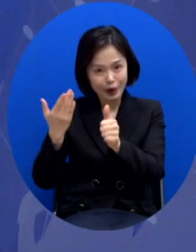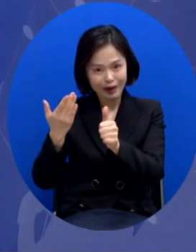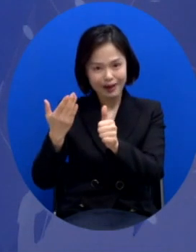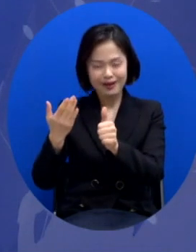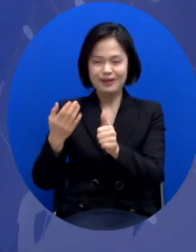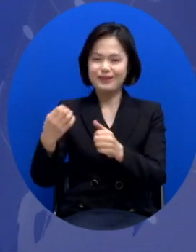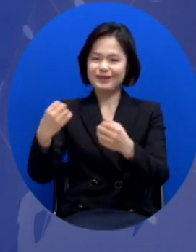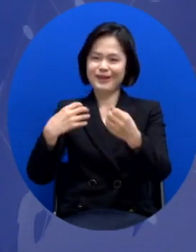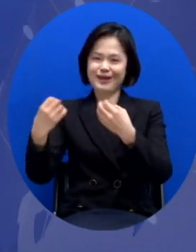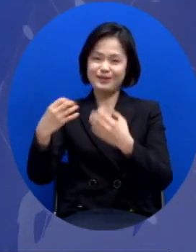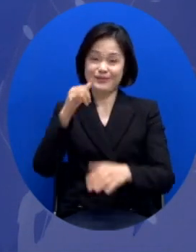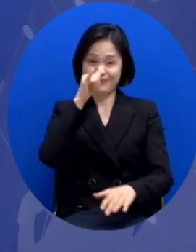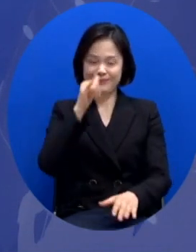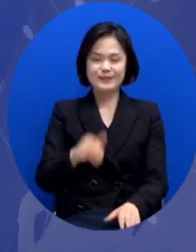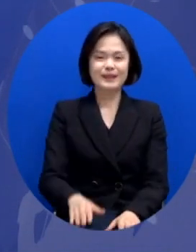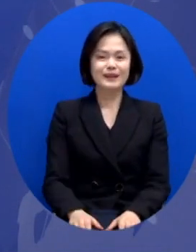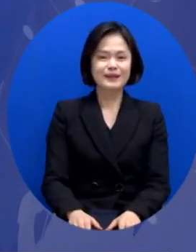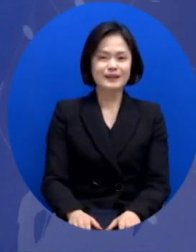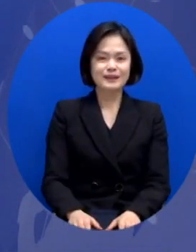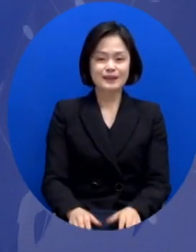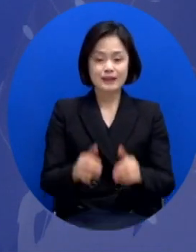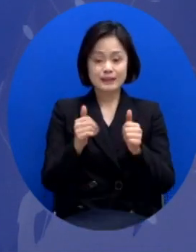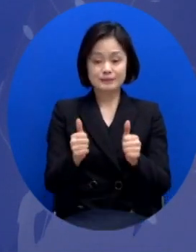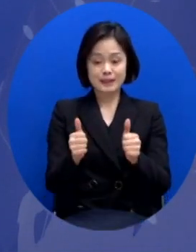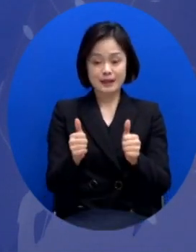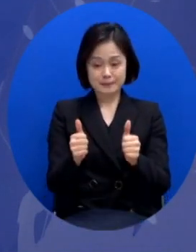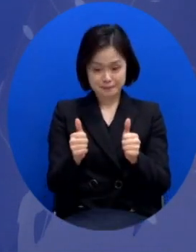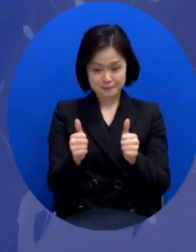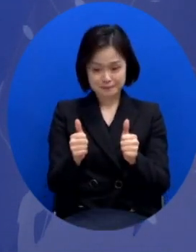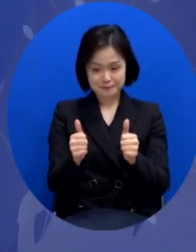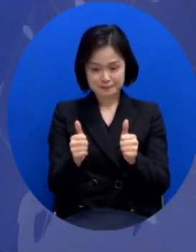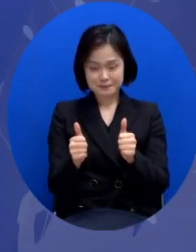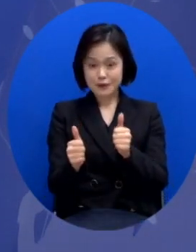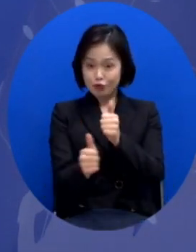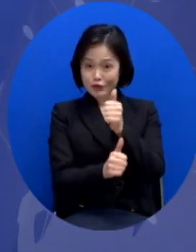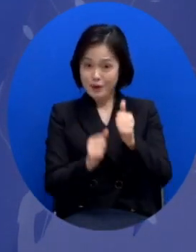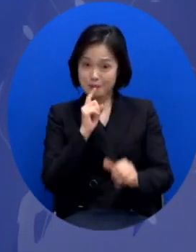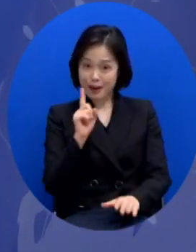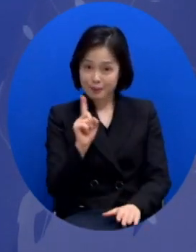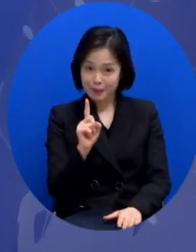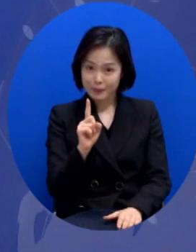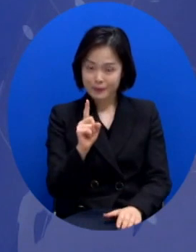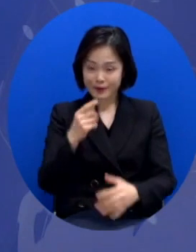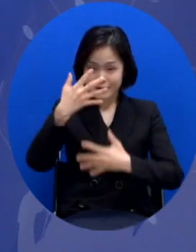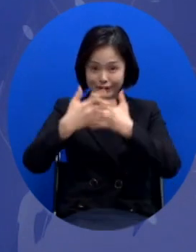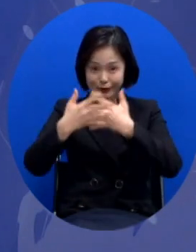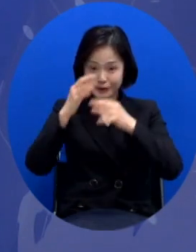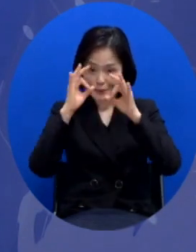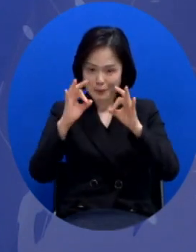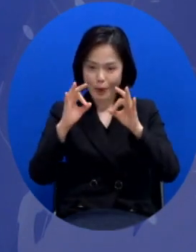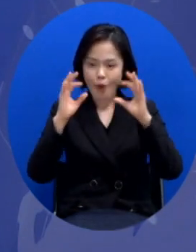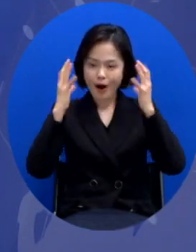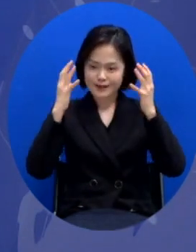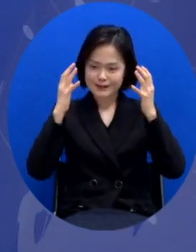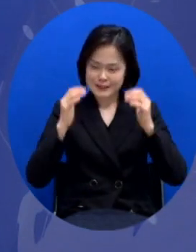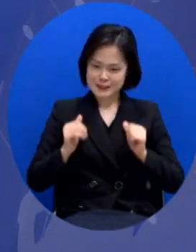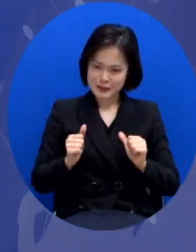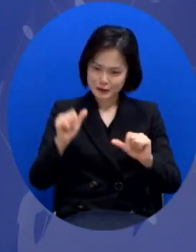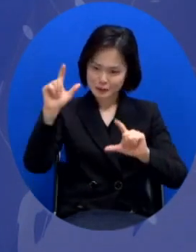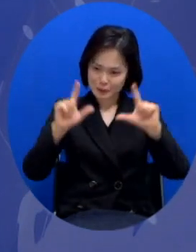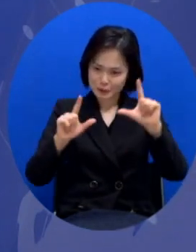밝히기도 했습니다 심사위원들은 영상이라도 포기하지 않고 하나님을 높여 된 학생들이 기특하다 면서 특히